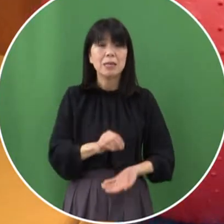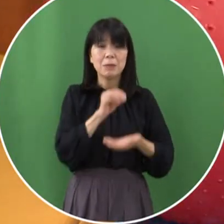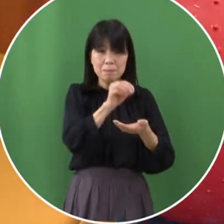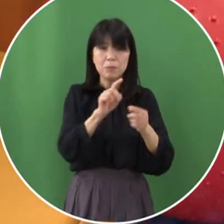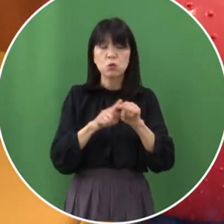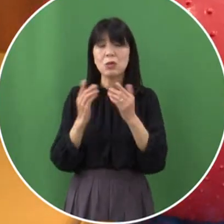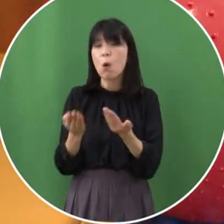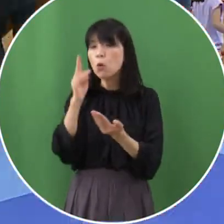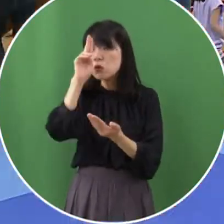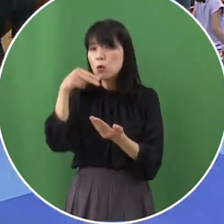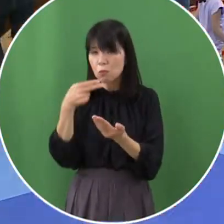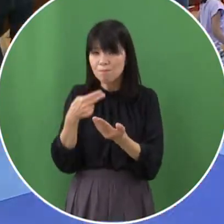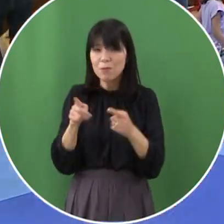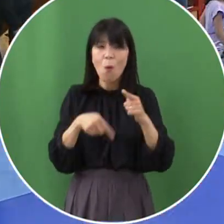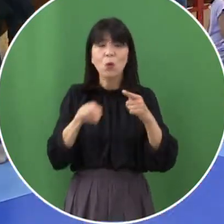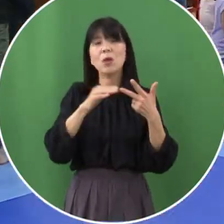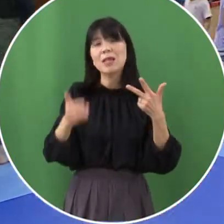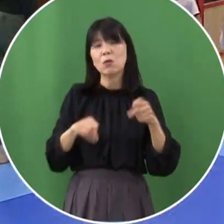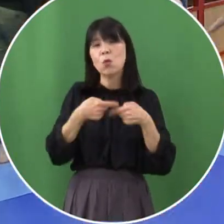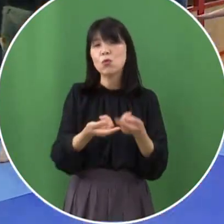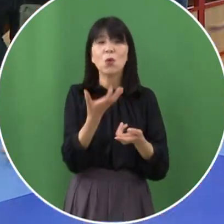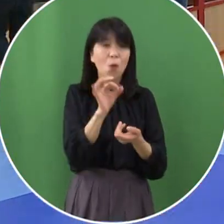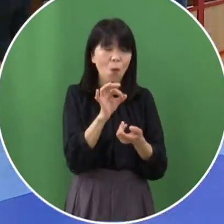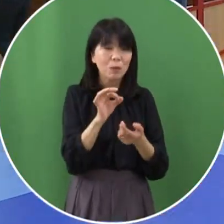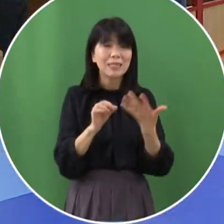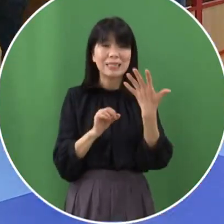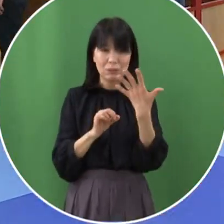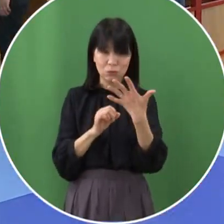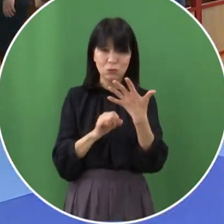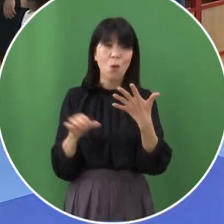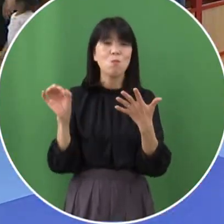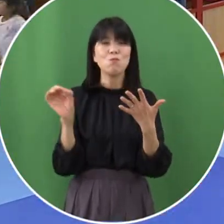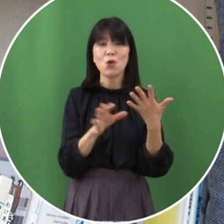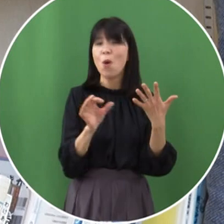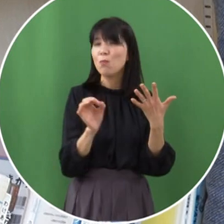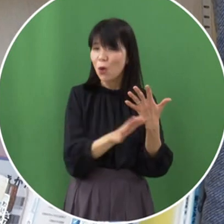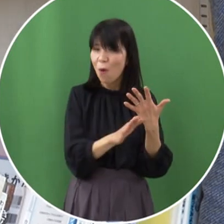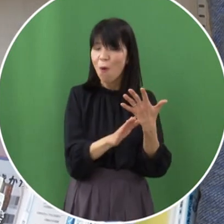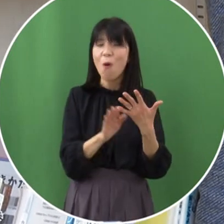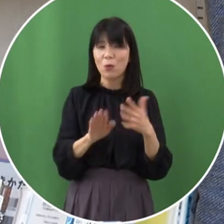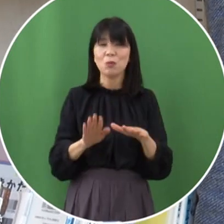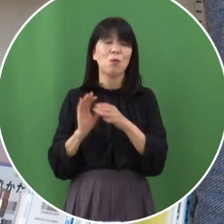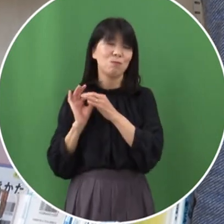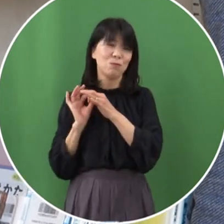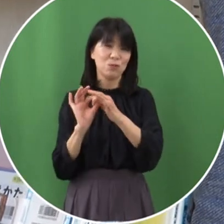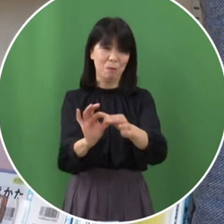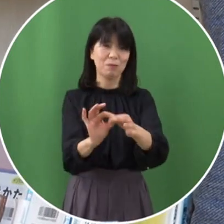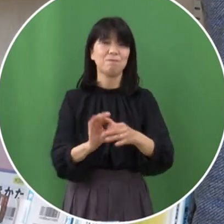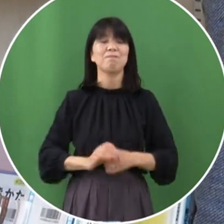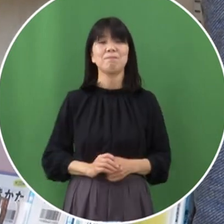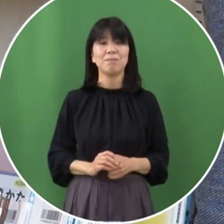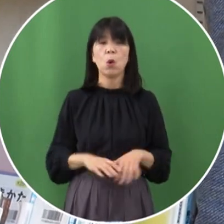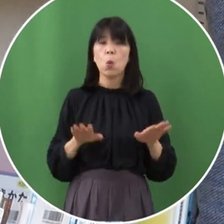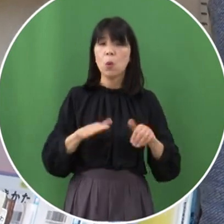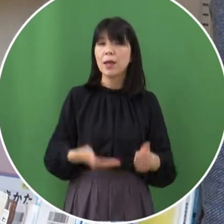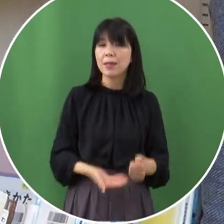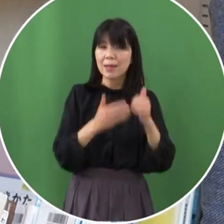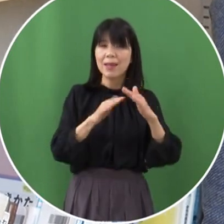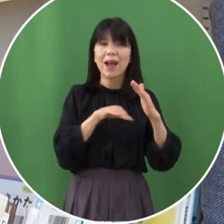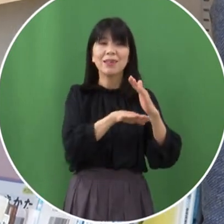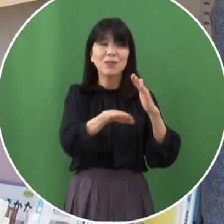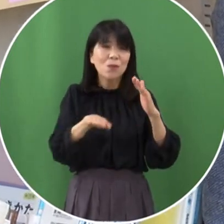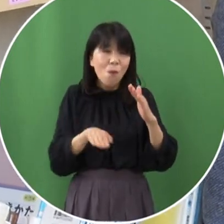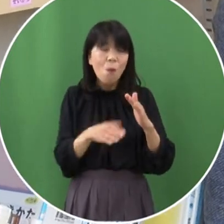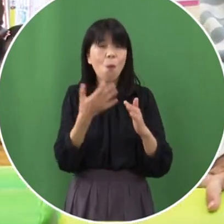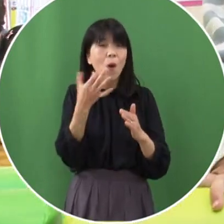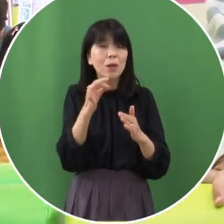場料の5つの無料化を今年度も継続してまいります。子育て世代の経済的な負担を軽減し、